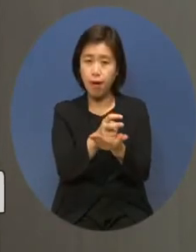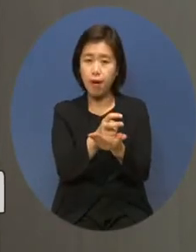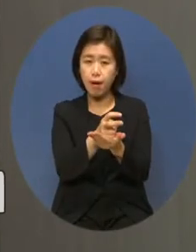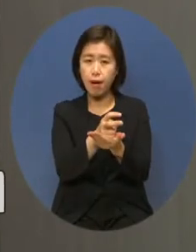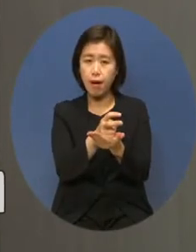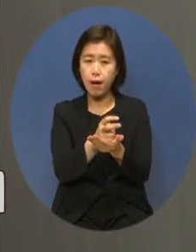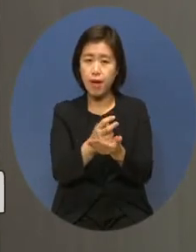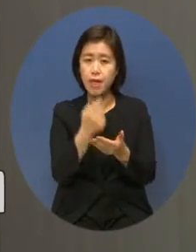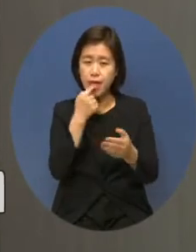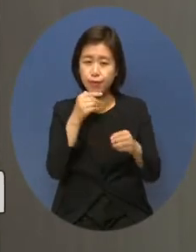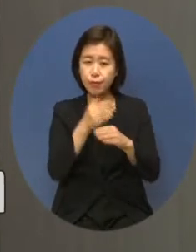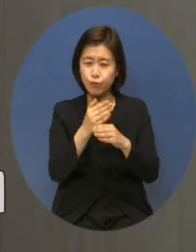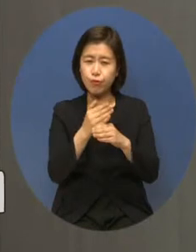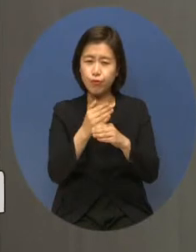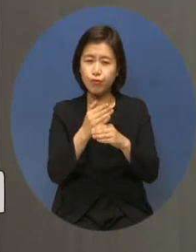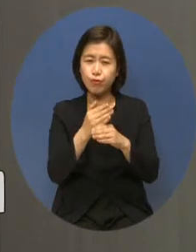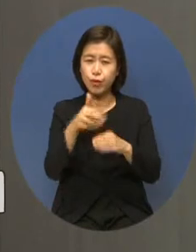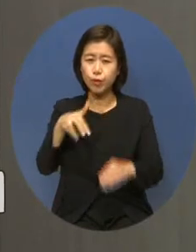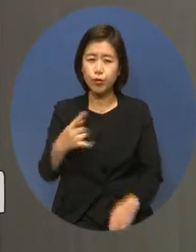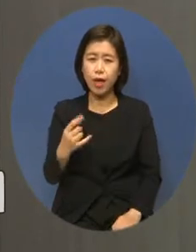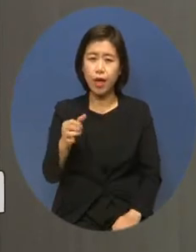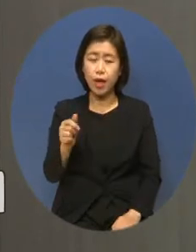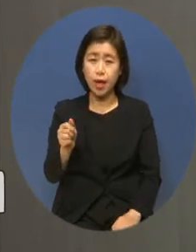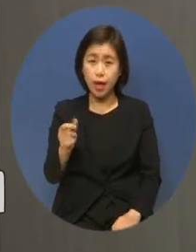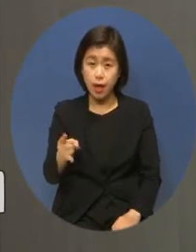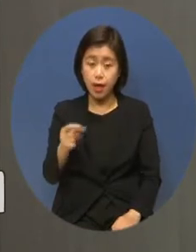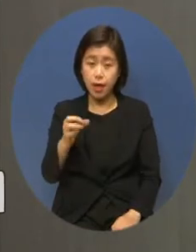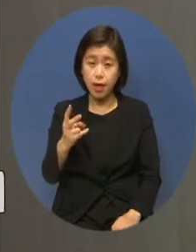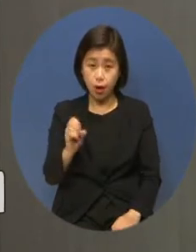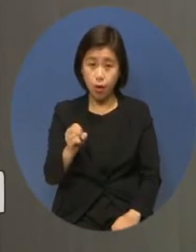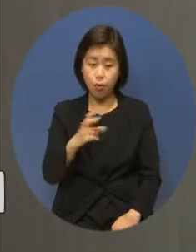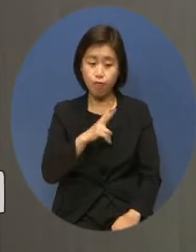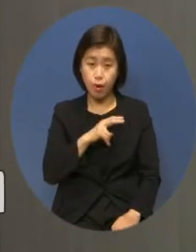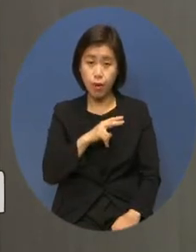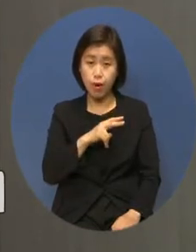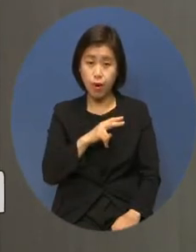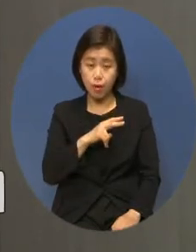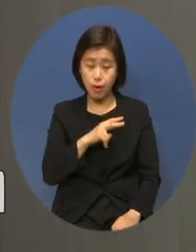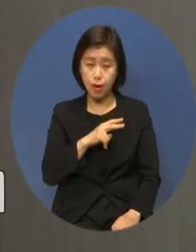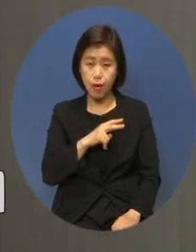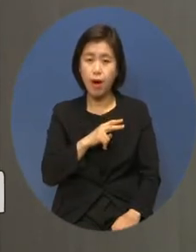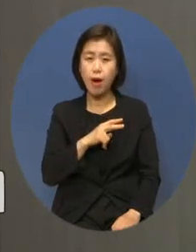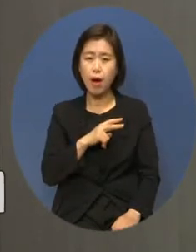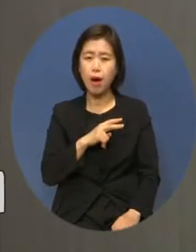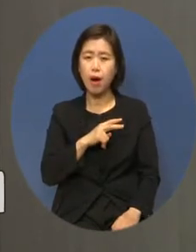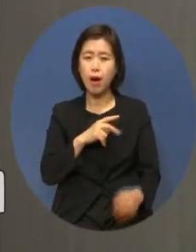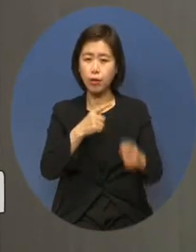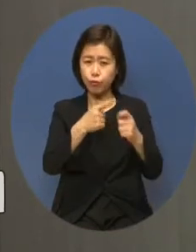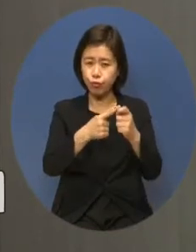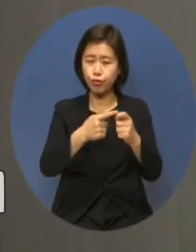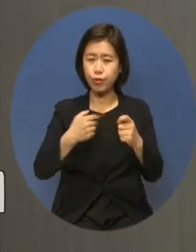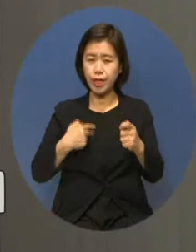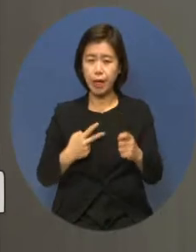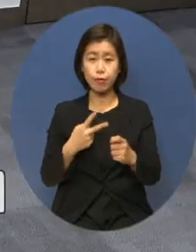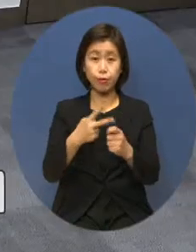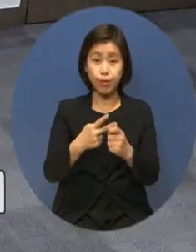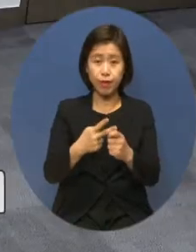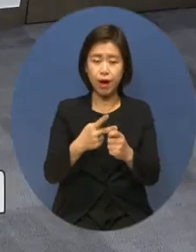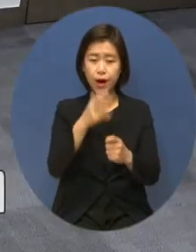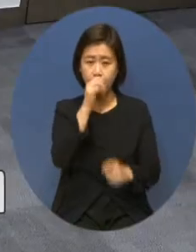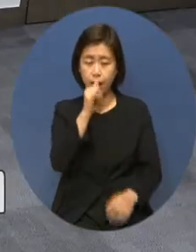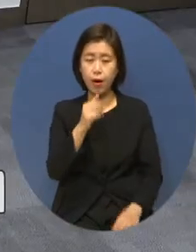최혜영 의원님이 대표발의이시고, 저는 이제 공동발의하고, 재정을 위해서 초당적으로 협력을 하는 이제 법안인데요.